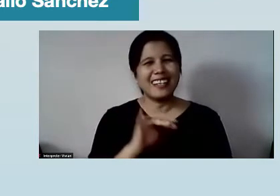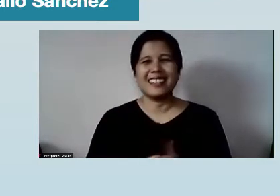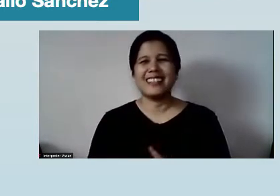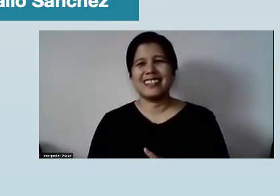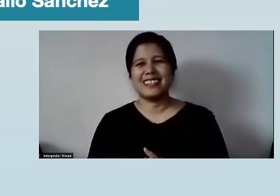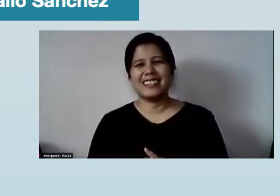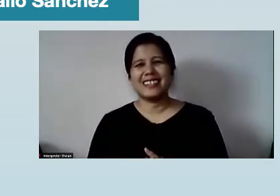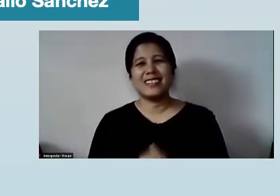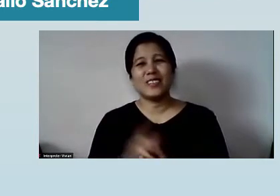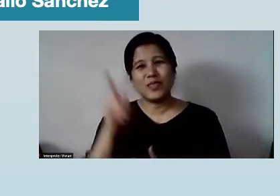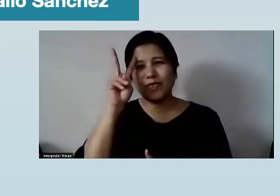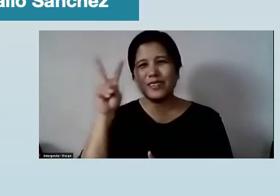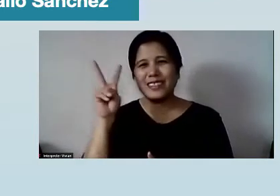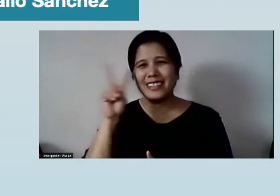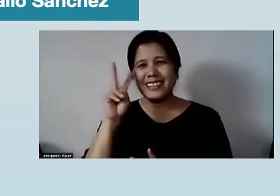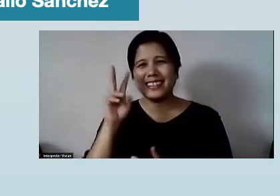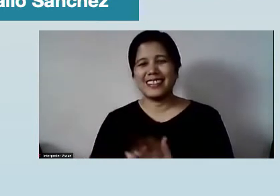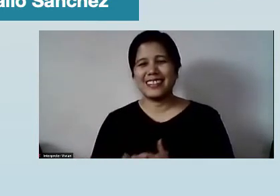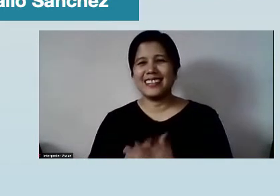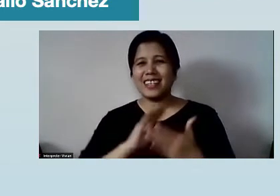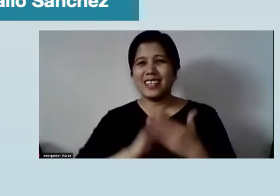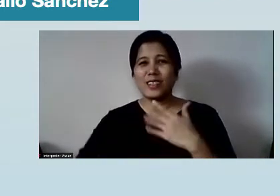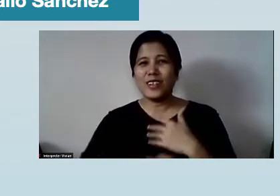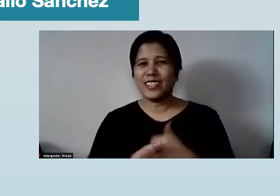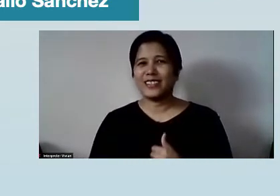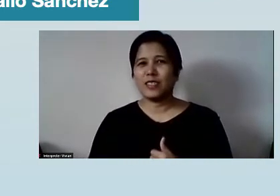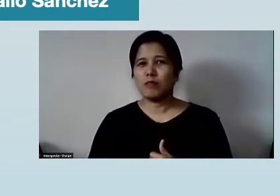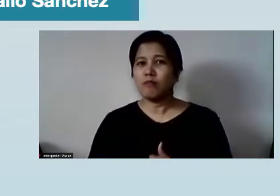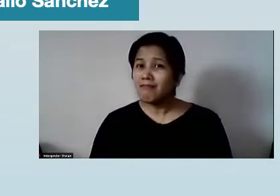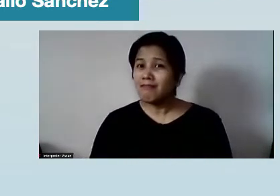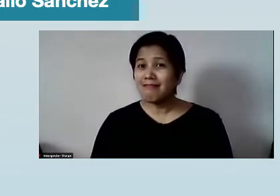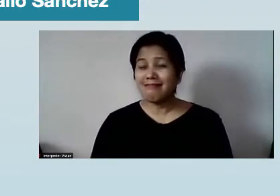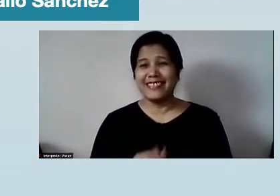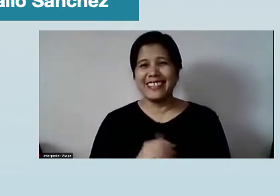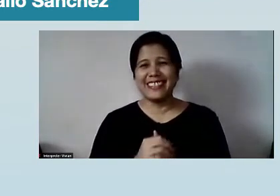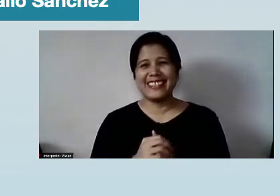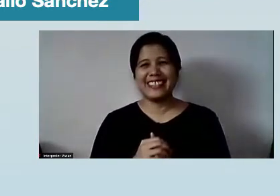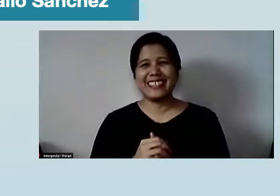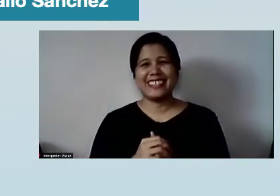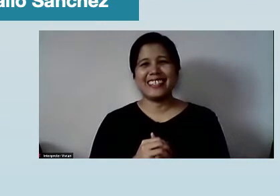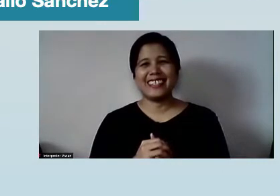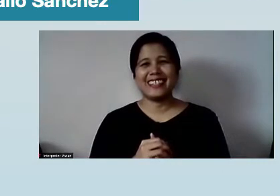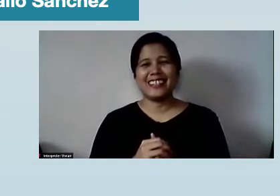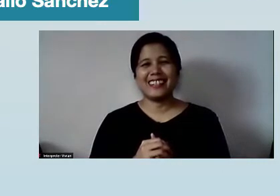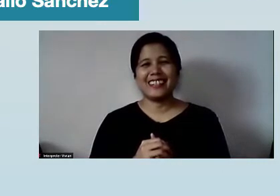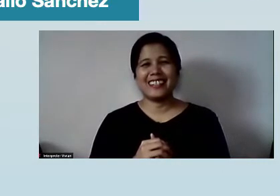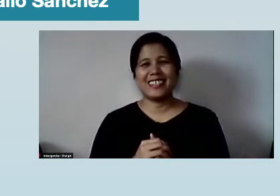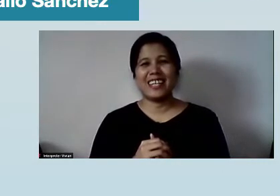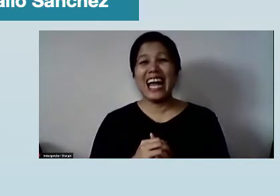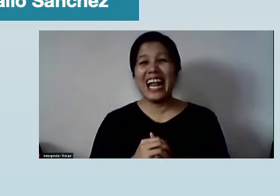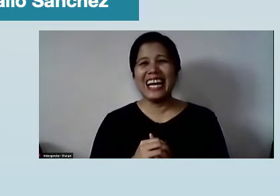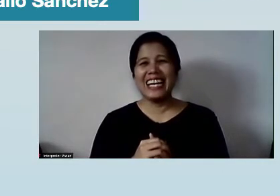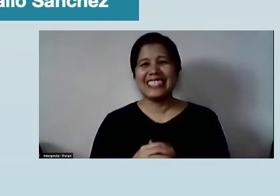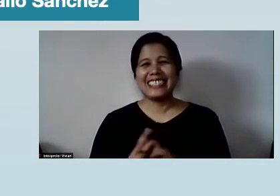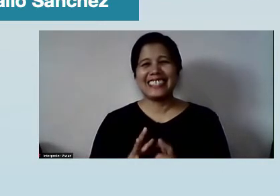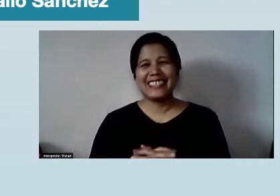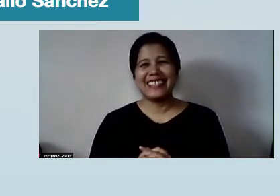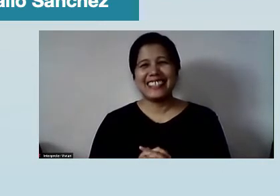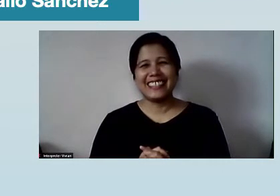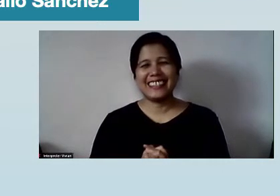si Ma'am Vivian, hindi pa nito pinapanganak eh. Alam ko eh, 1983 eh. 1990 yata siya pinanganak.